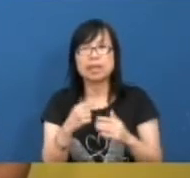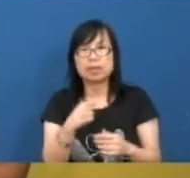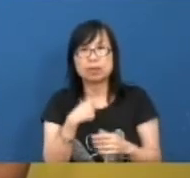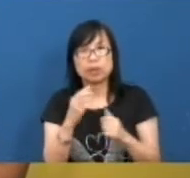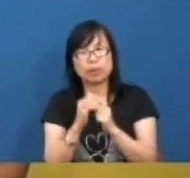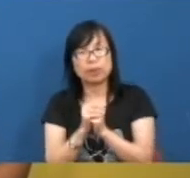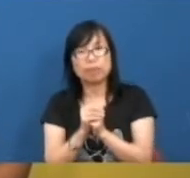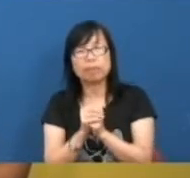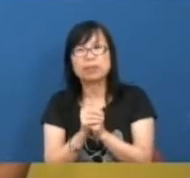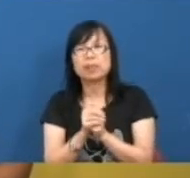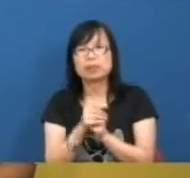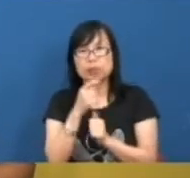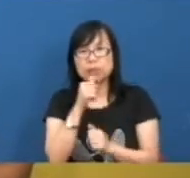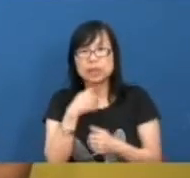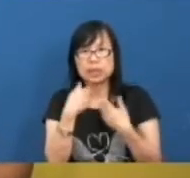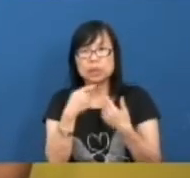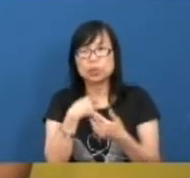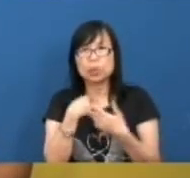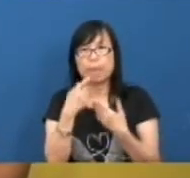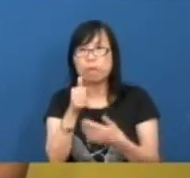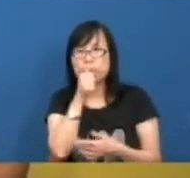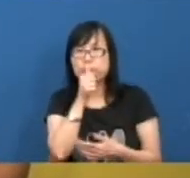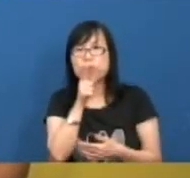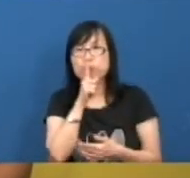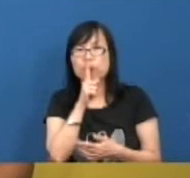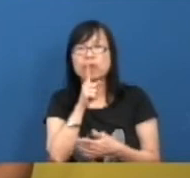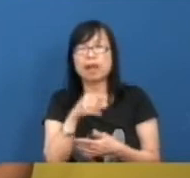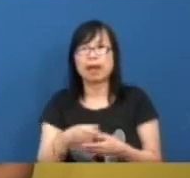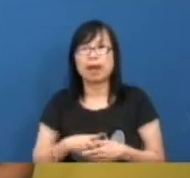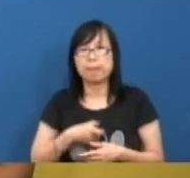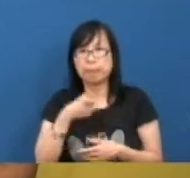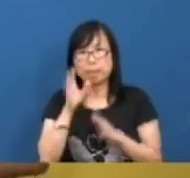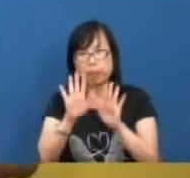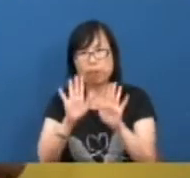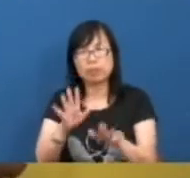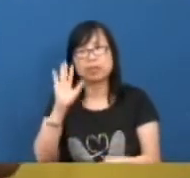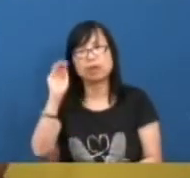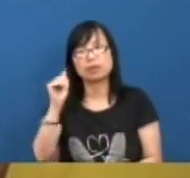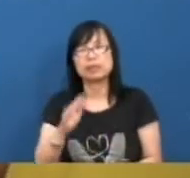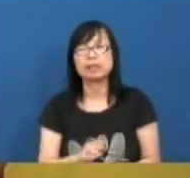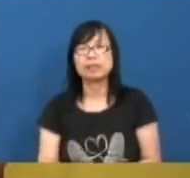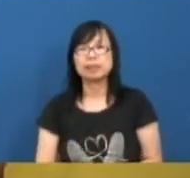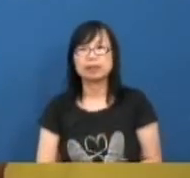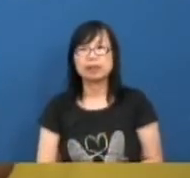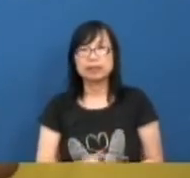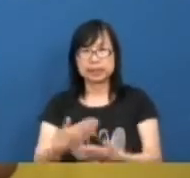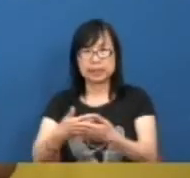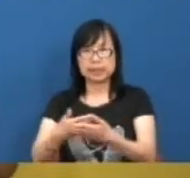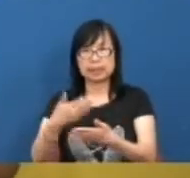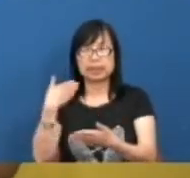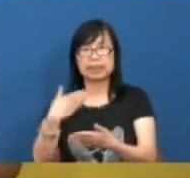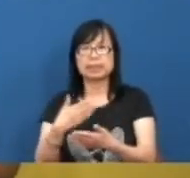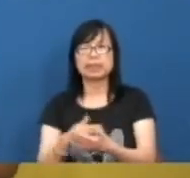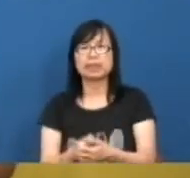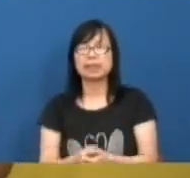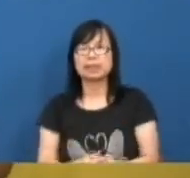呢，都要父母可以幫手才可以搞得掂。如果唔係的話呢，其實都幾大壓力。咁所以呢，最早前啊，即係事不